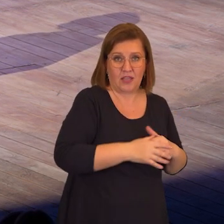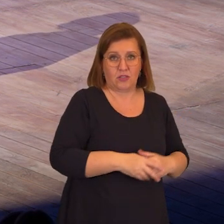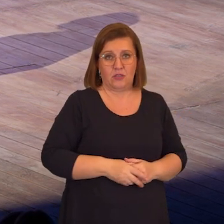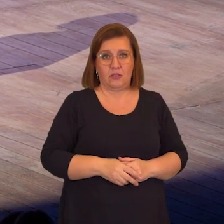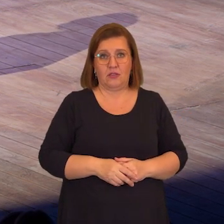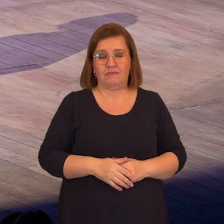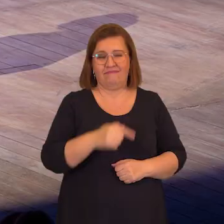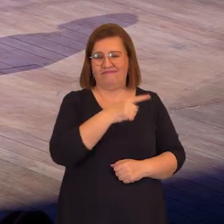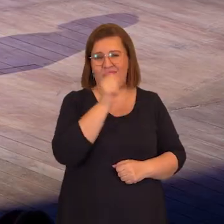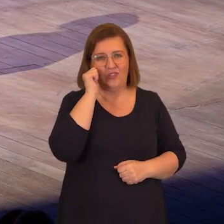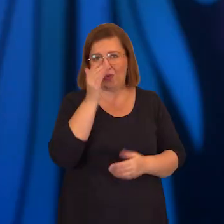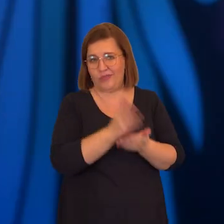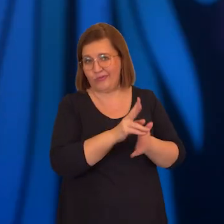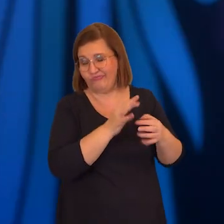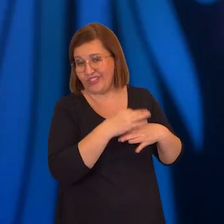pracy następnego dnia.